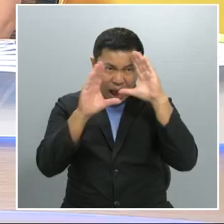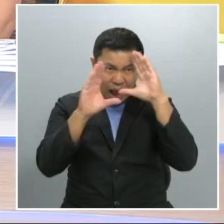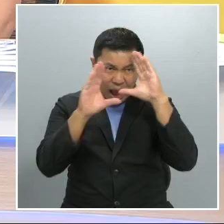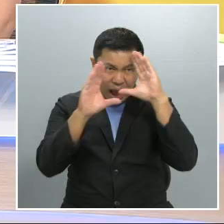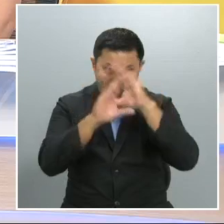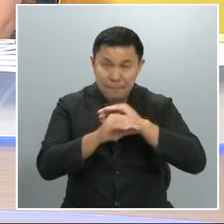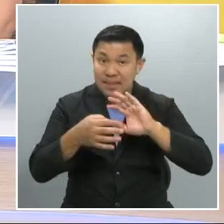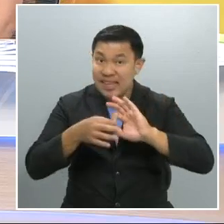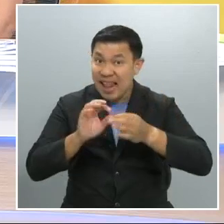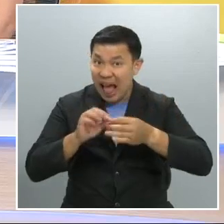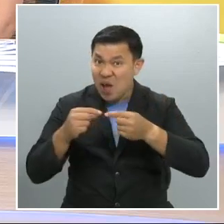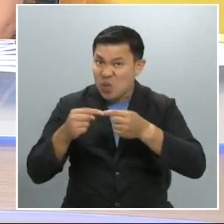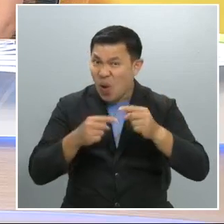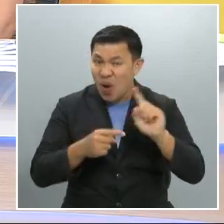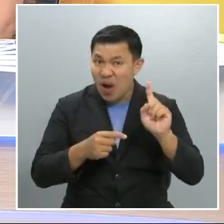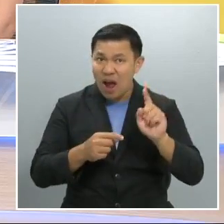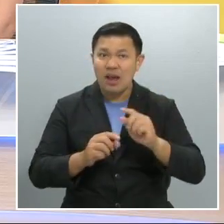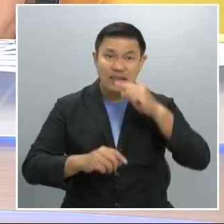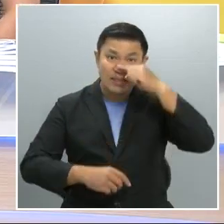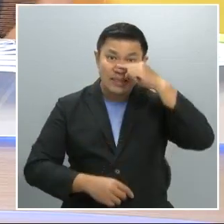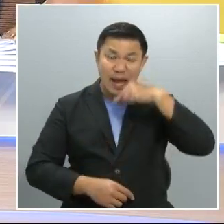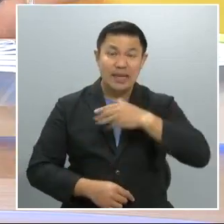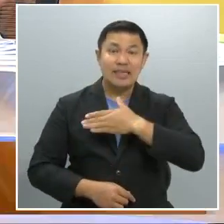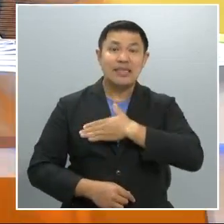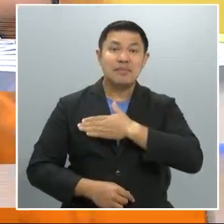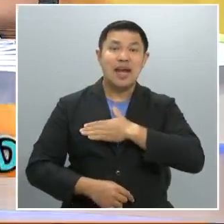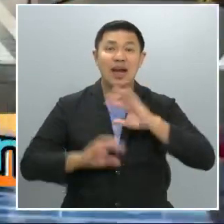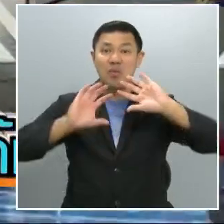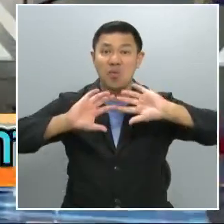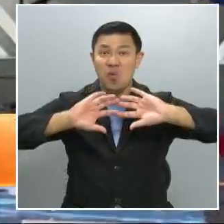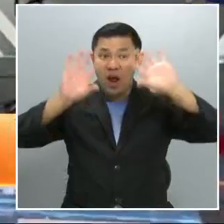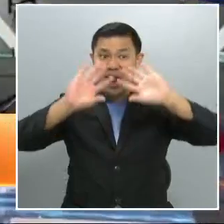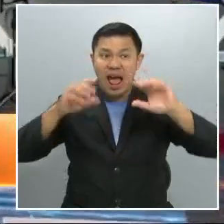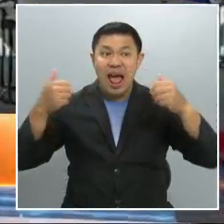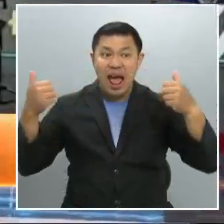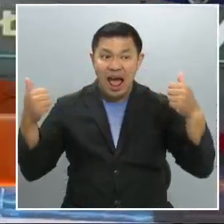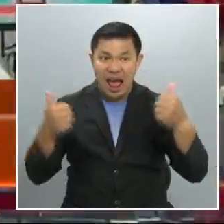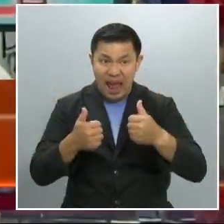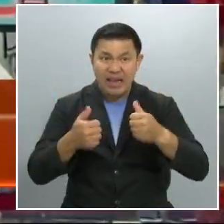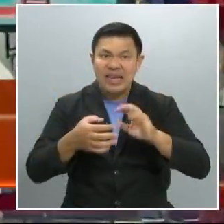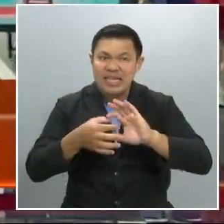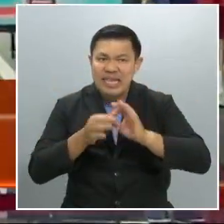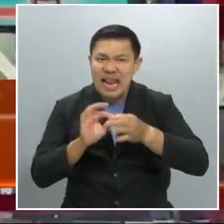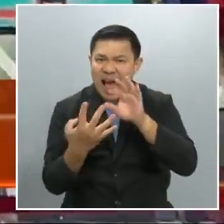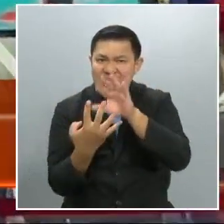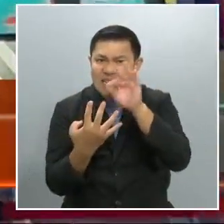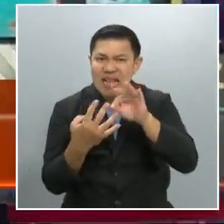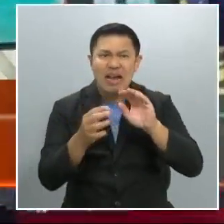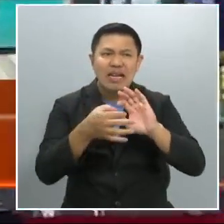ไปสักหน่อยนักวอลเลย์บอลหญิงทีมชาติไทยแข่งขันโอลิมปิกเกมรอบคัดเลือก